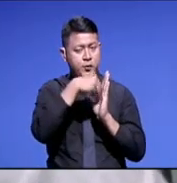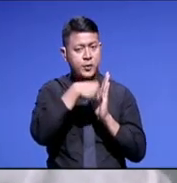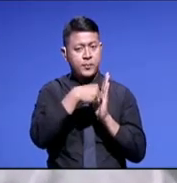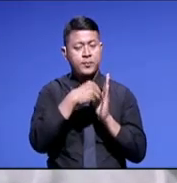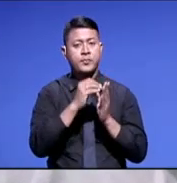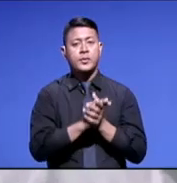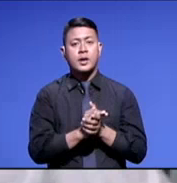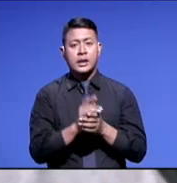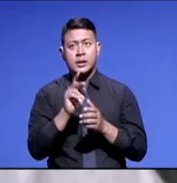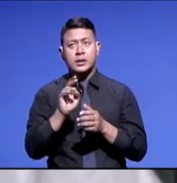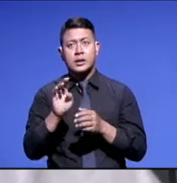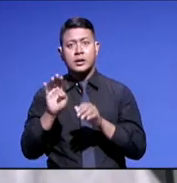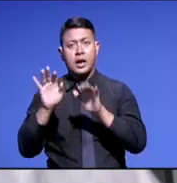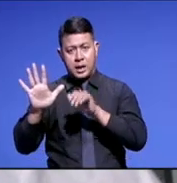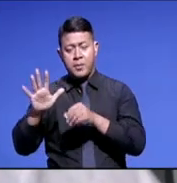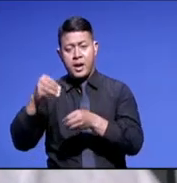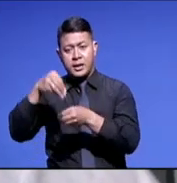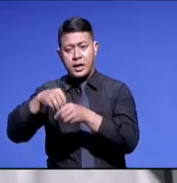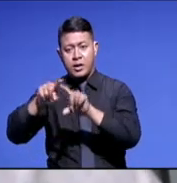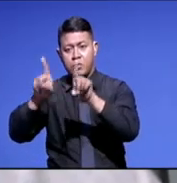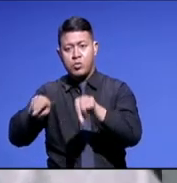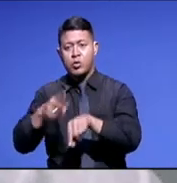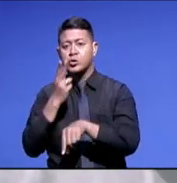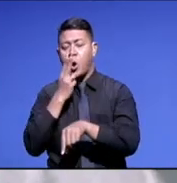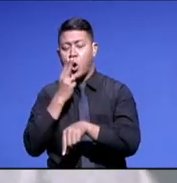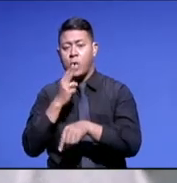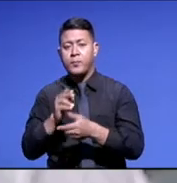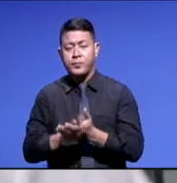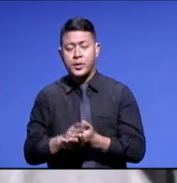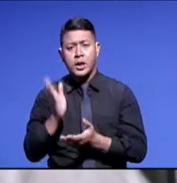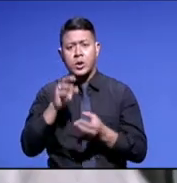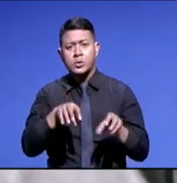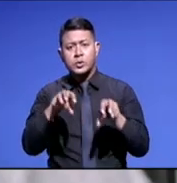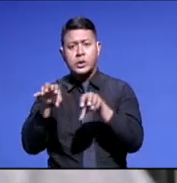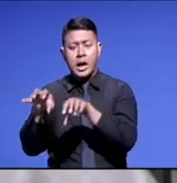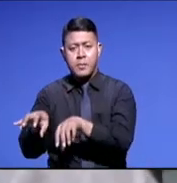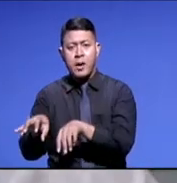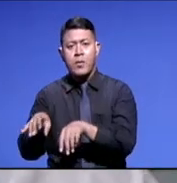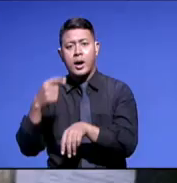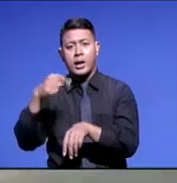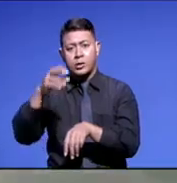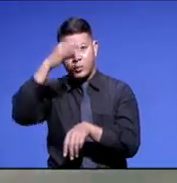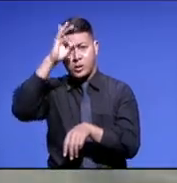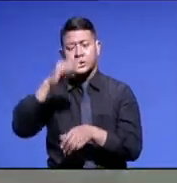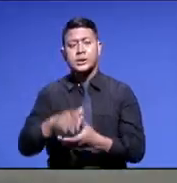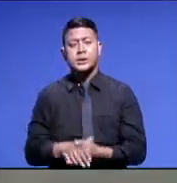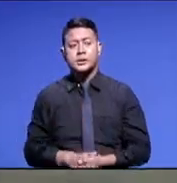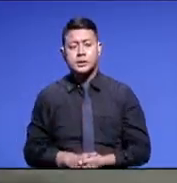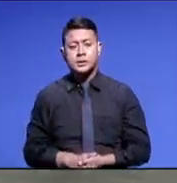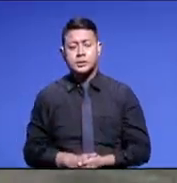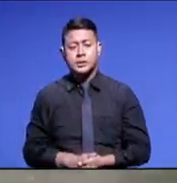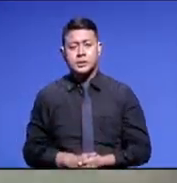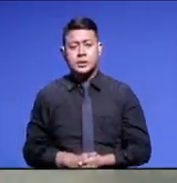dalam bungkus rokok. Terhadap Sugianto ini kita bawa ke polres untuk mempertanggungjawabkan perbuatannya.